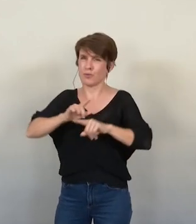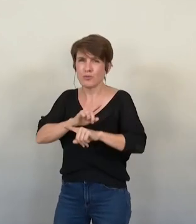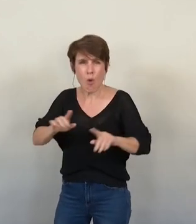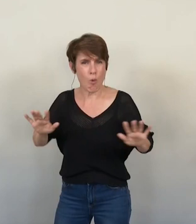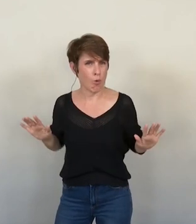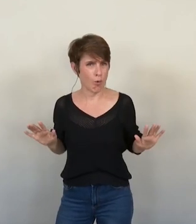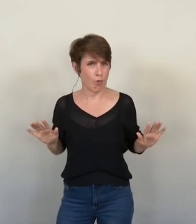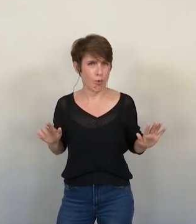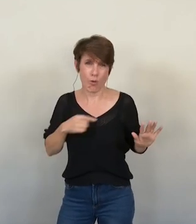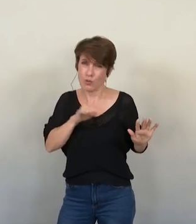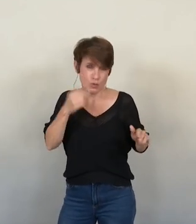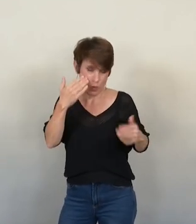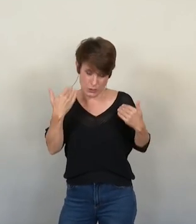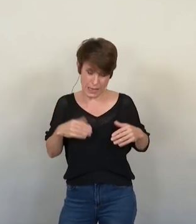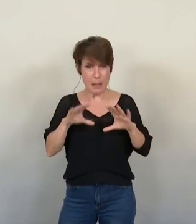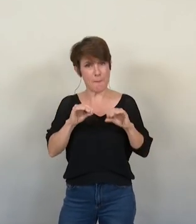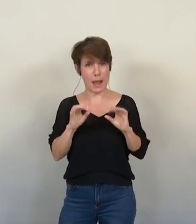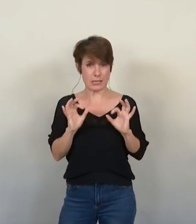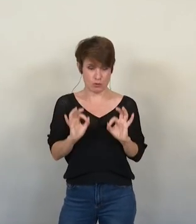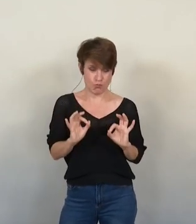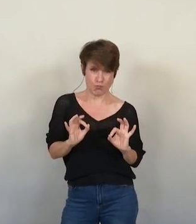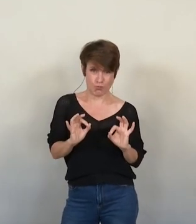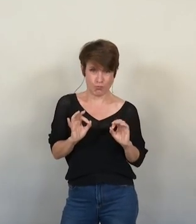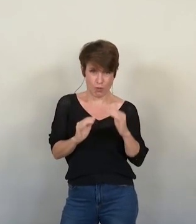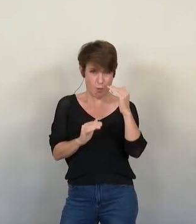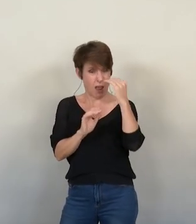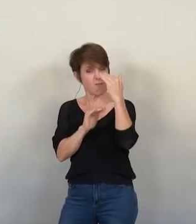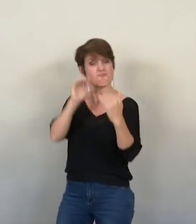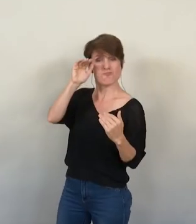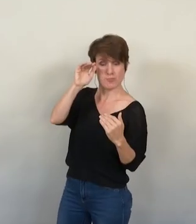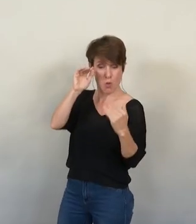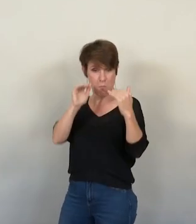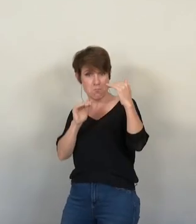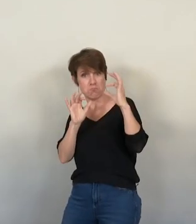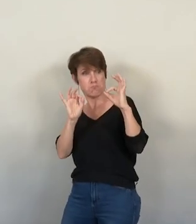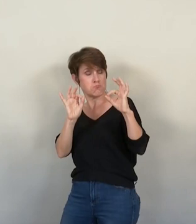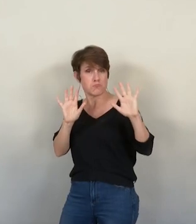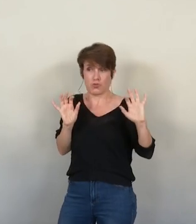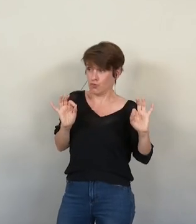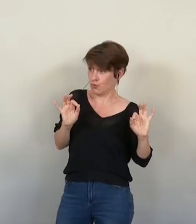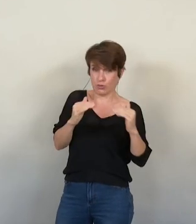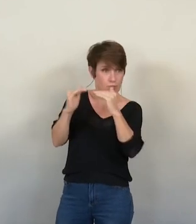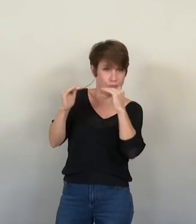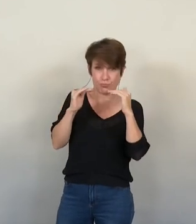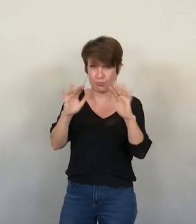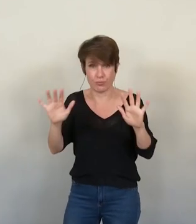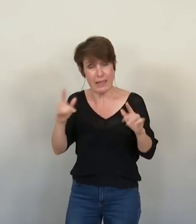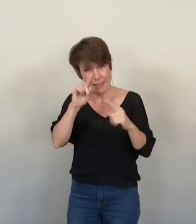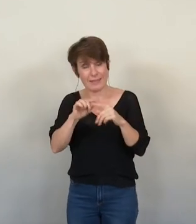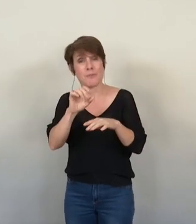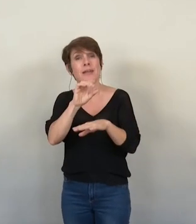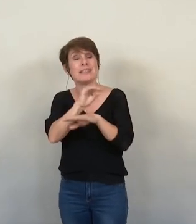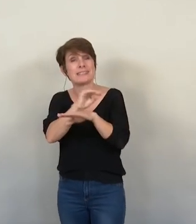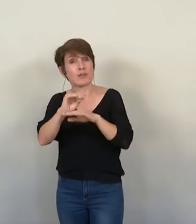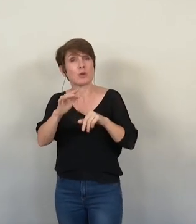restons modestes y compris d'ailleurs sur les ambitions euh transformatrices que nous partageons hein sur la sécurité sociale de l'alimentation nous travaillons